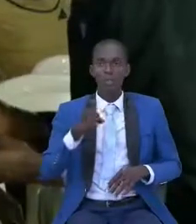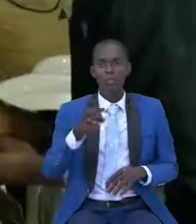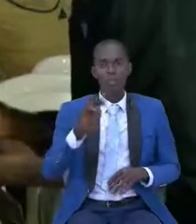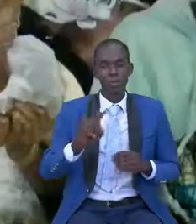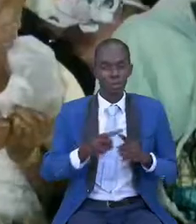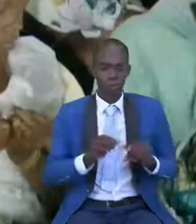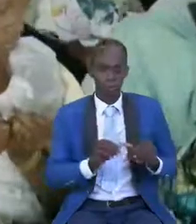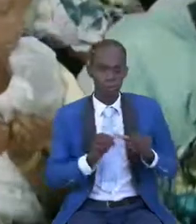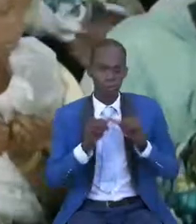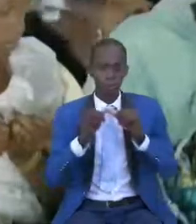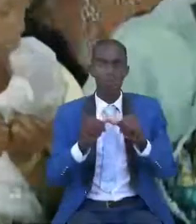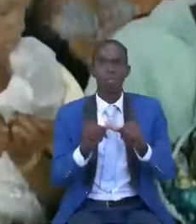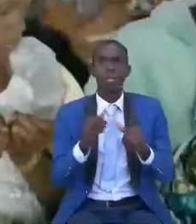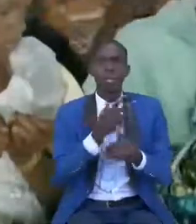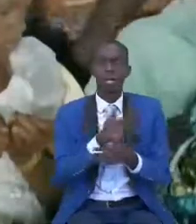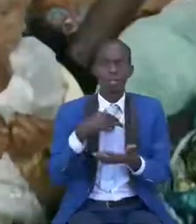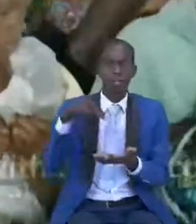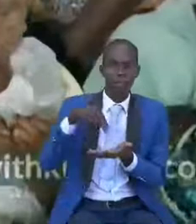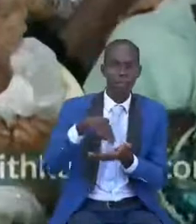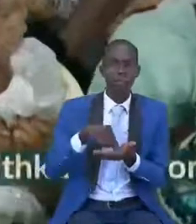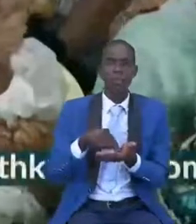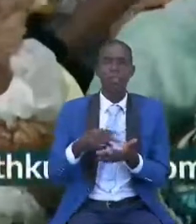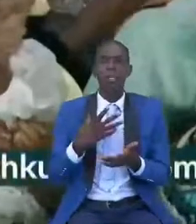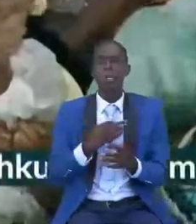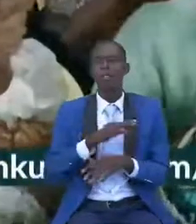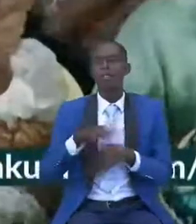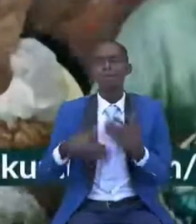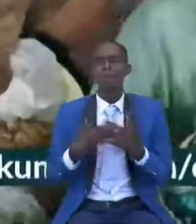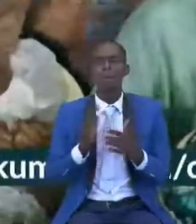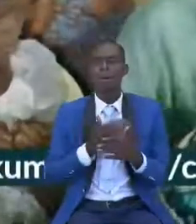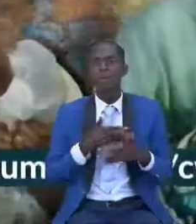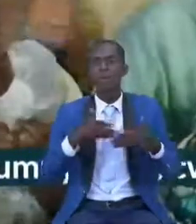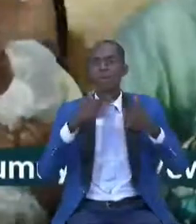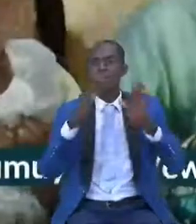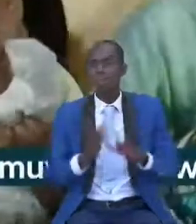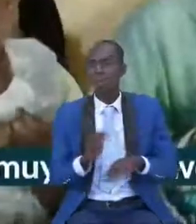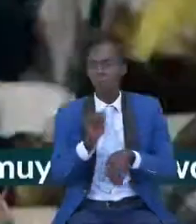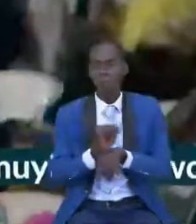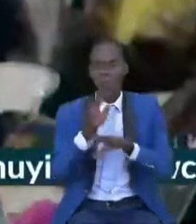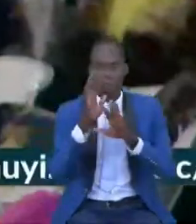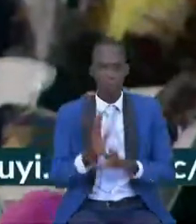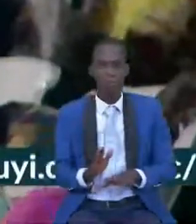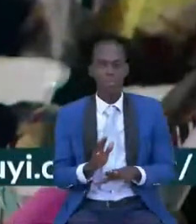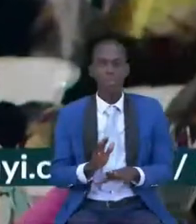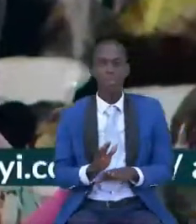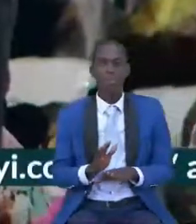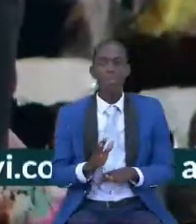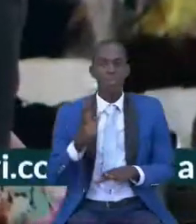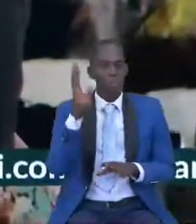main. Vous devez continuer à marcher et à tenir